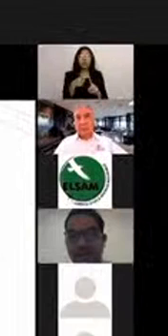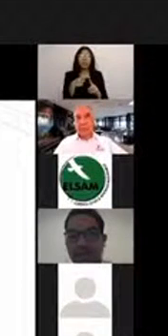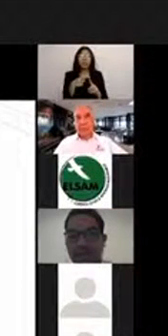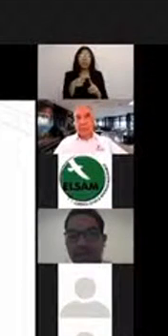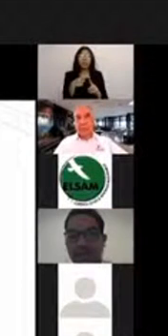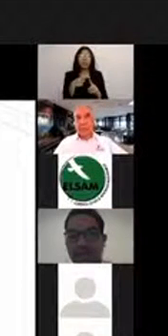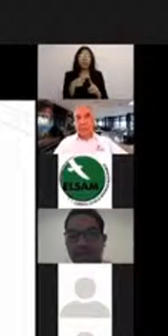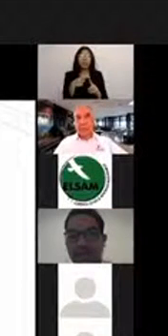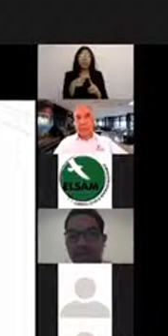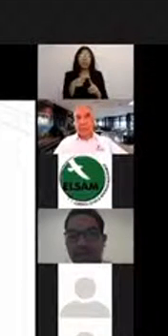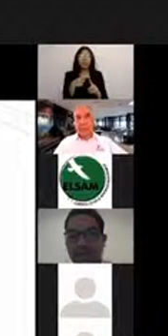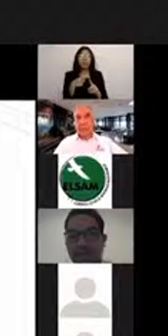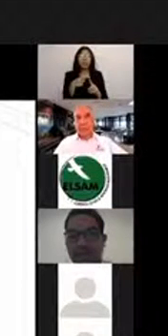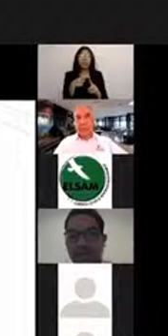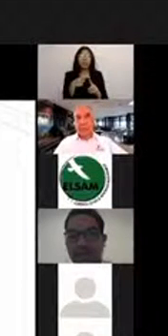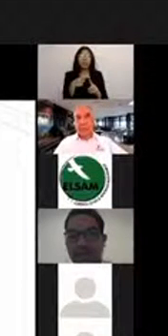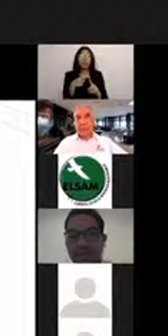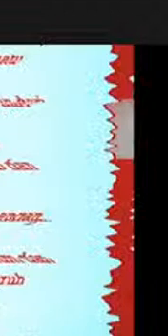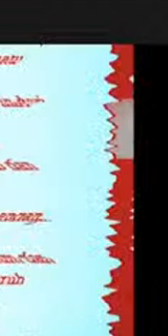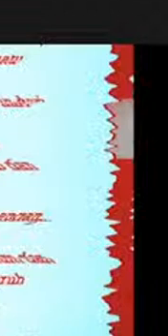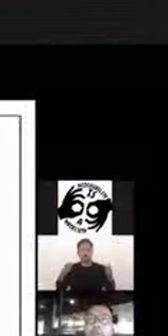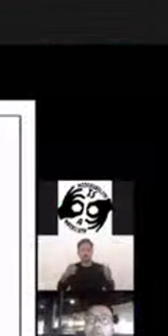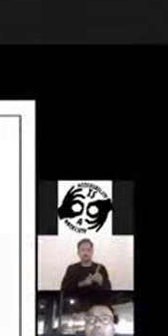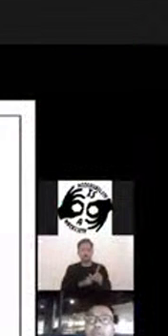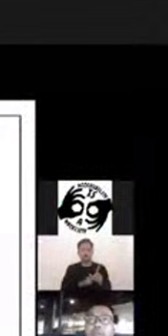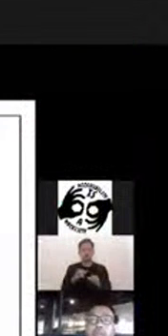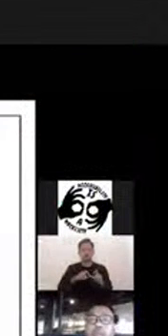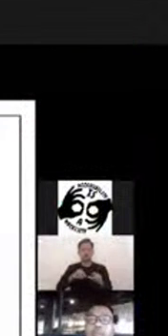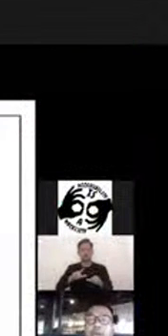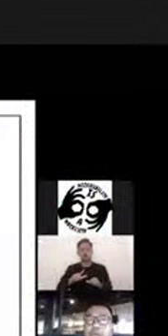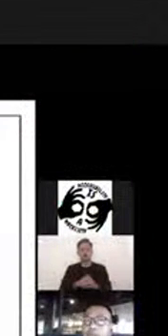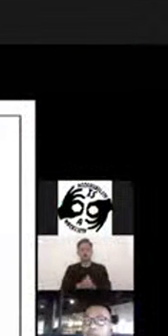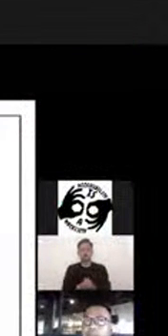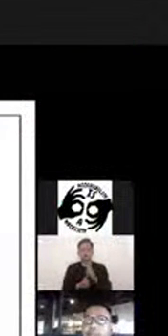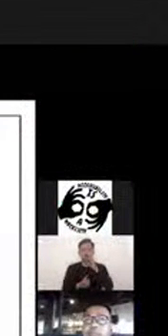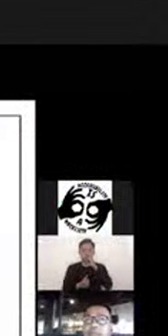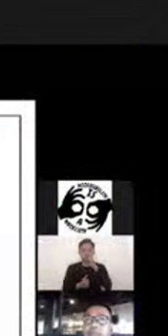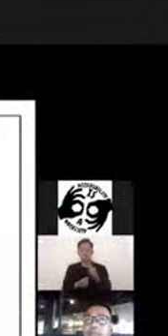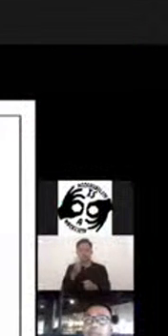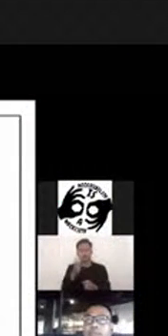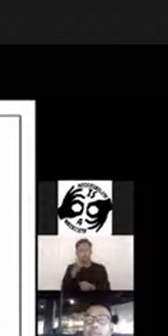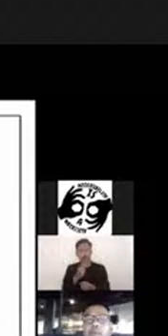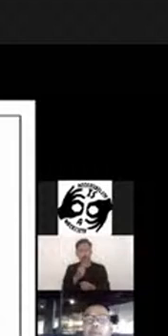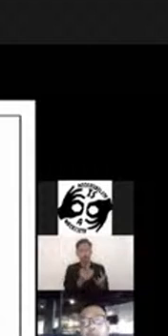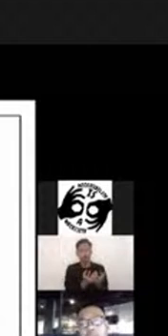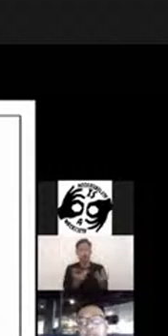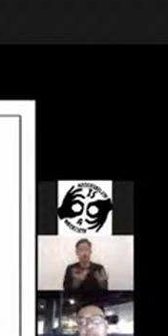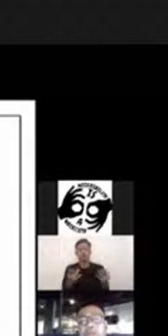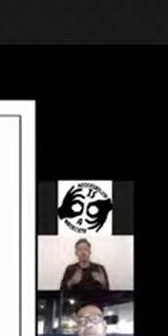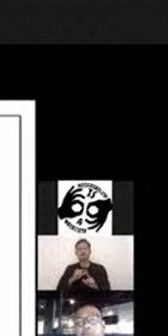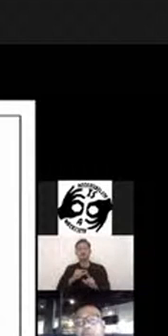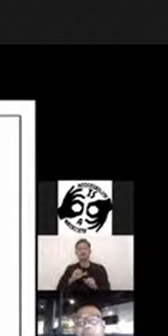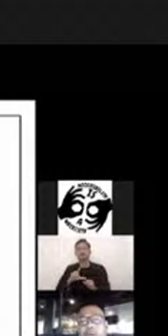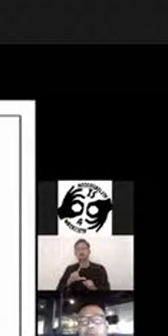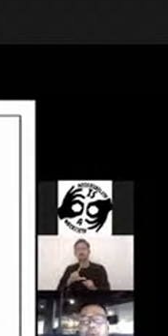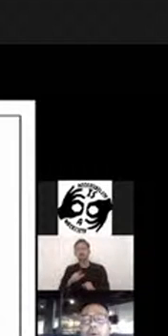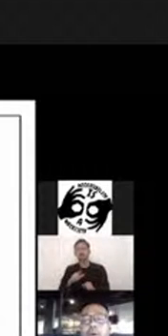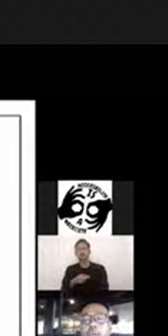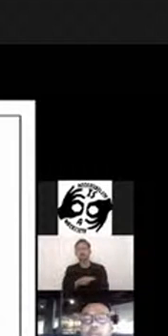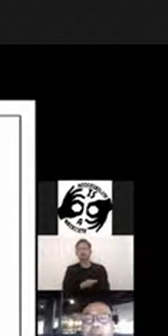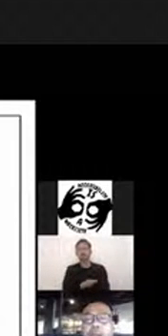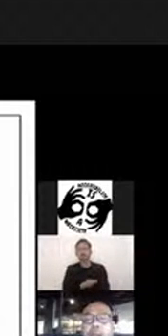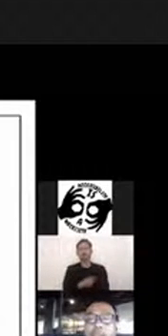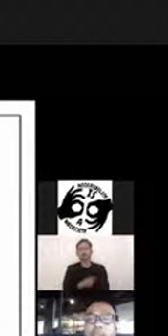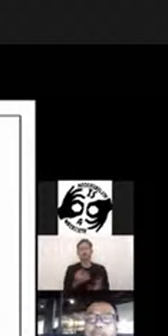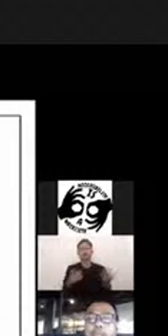pangu kepentingannya Bagaimana kita bisa melihat banyak sekali masakones termasuk diam dan